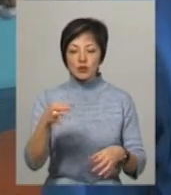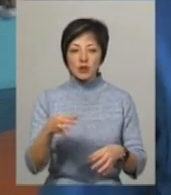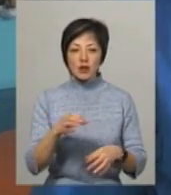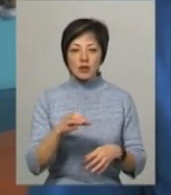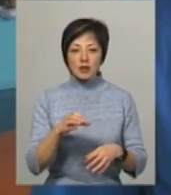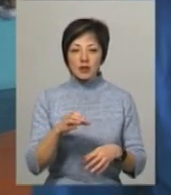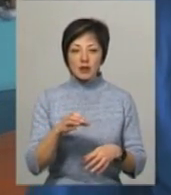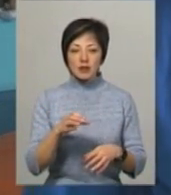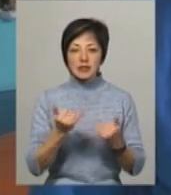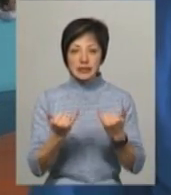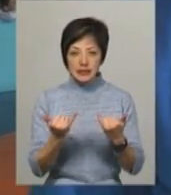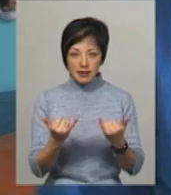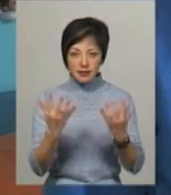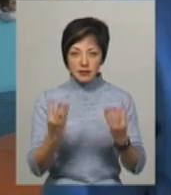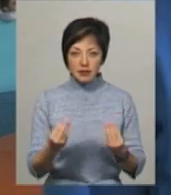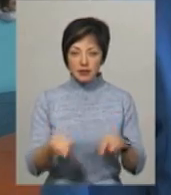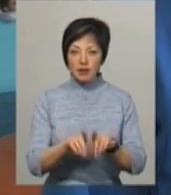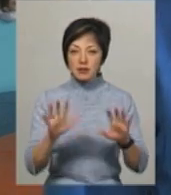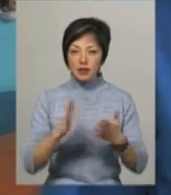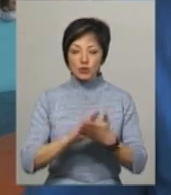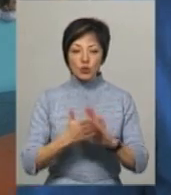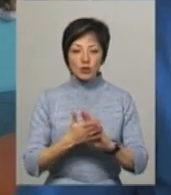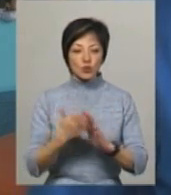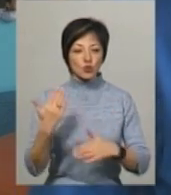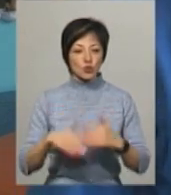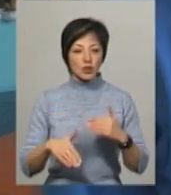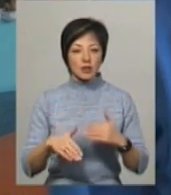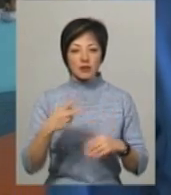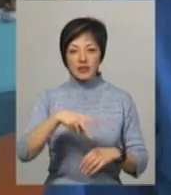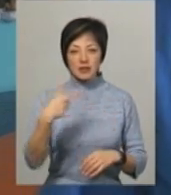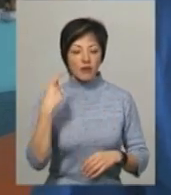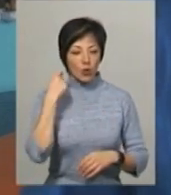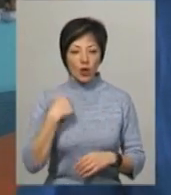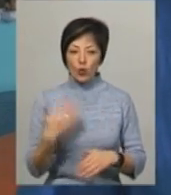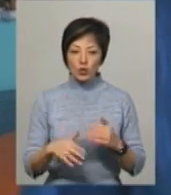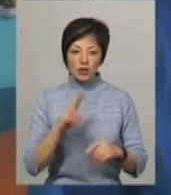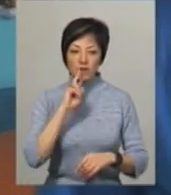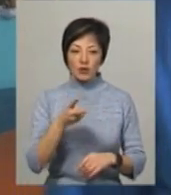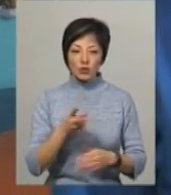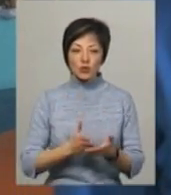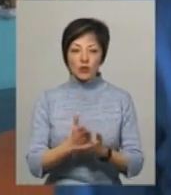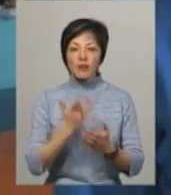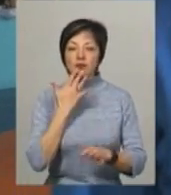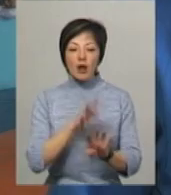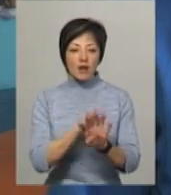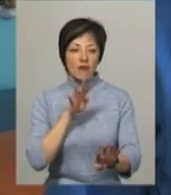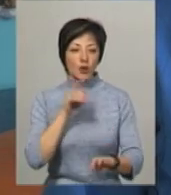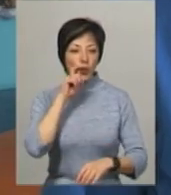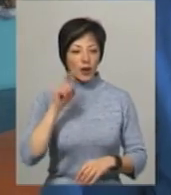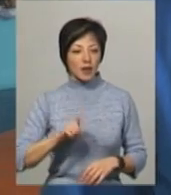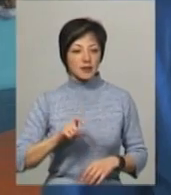Миколаївич. Зараз, на даний момент, так склалася ситуація, вже мені 22 роки, я вже другий рік служу в Національній гвардії